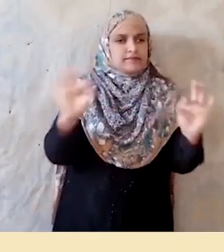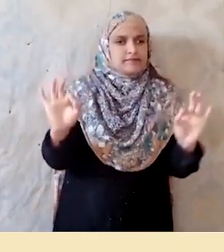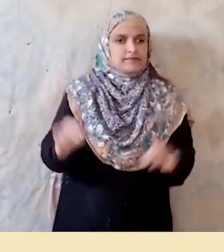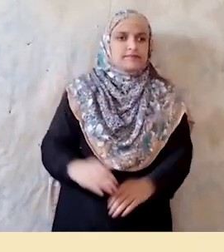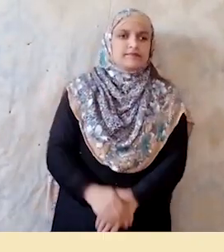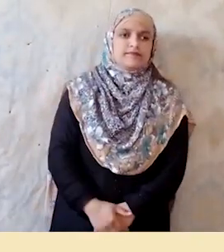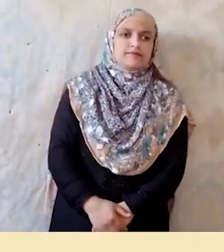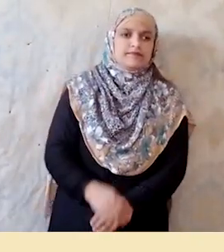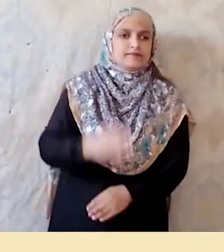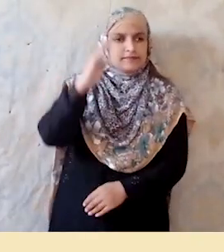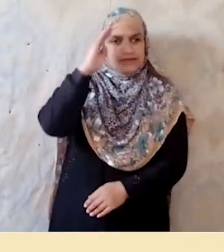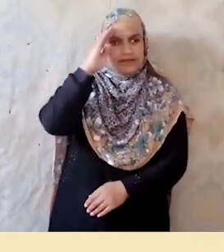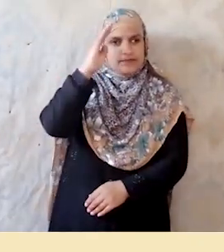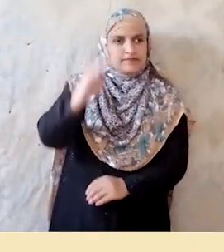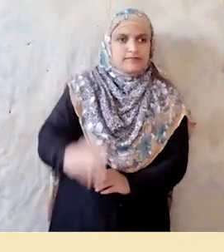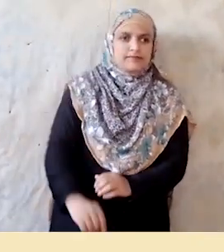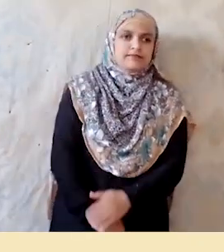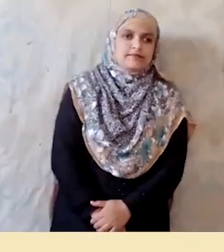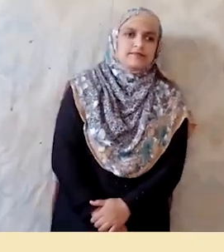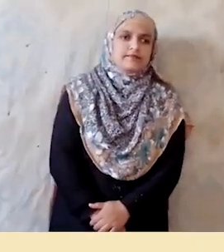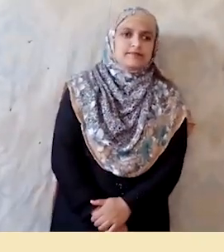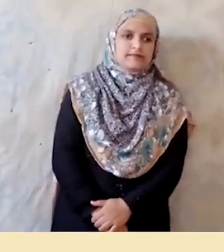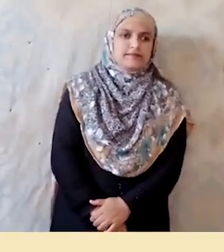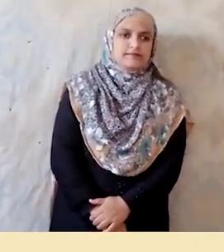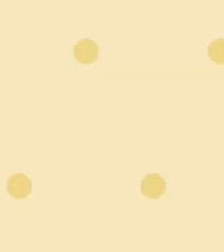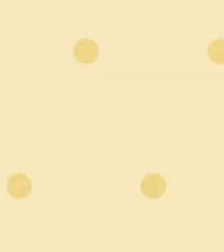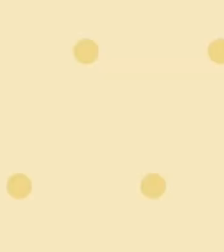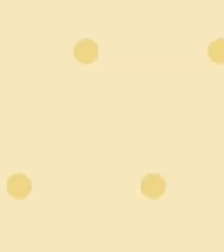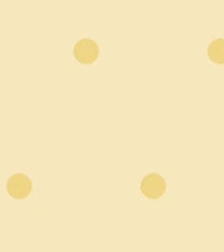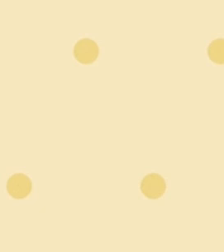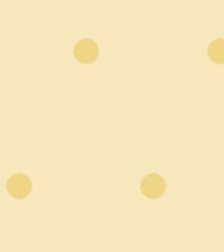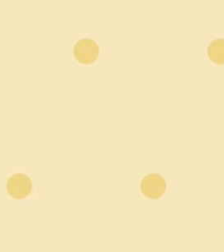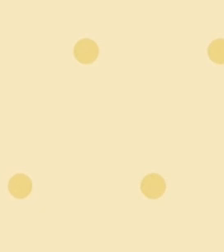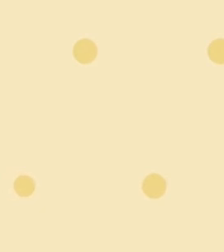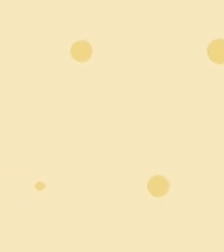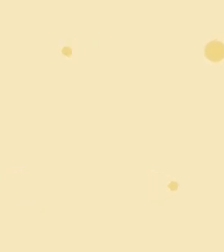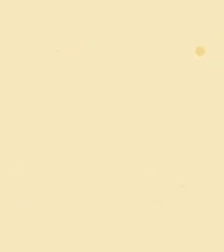हमारी आज की वीडियो। मिलते हैं नेक्स्ट वीडियो में, तब तक के लिए अल्लाह हाफिज़।